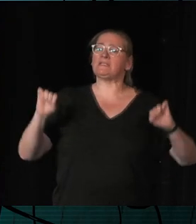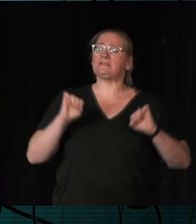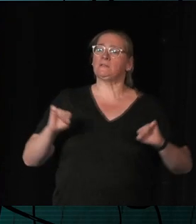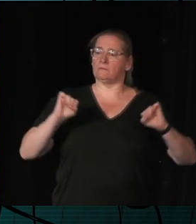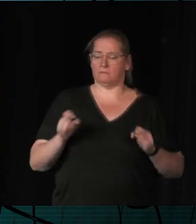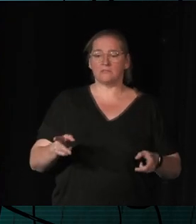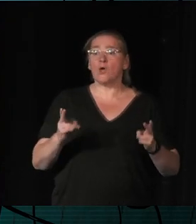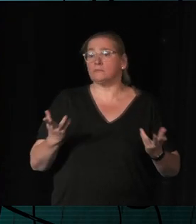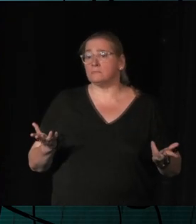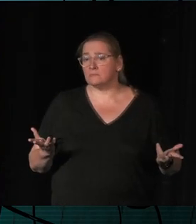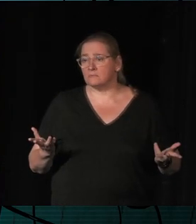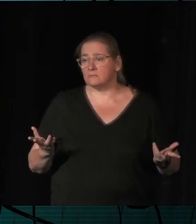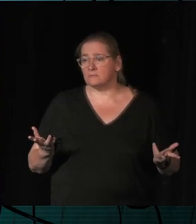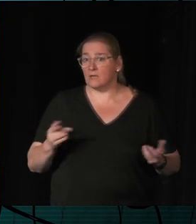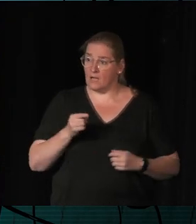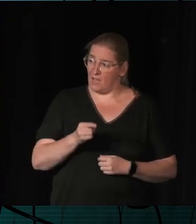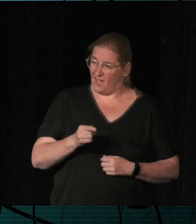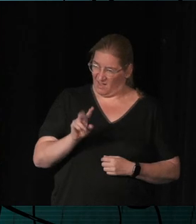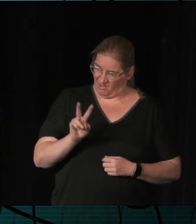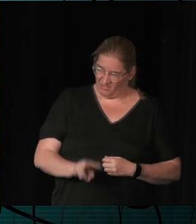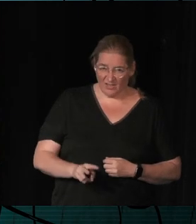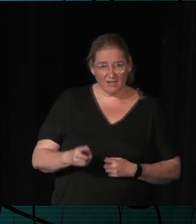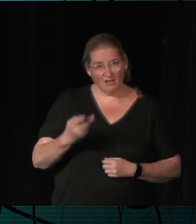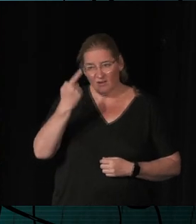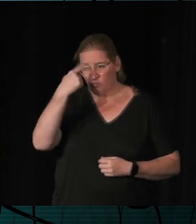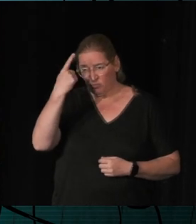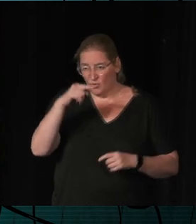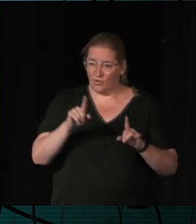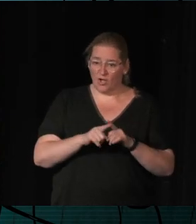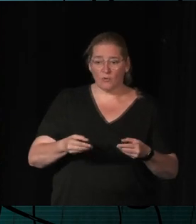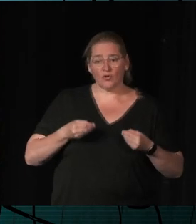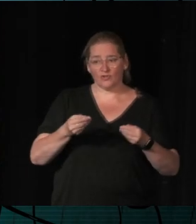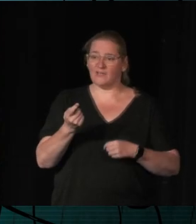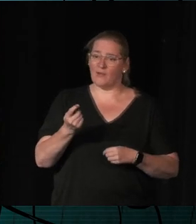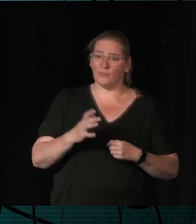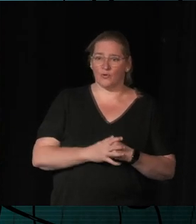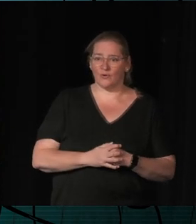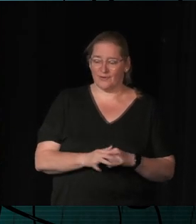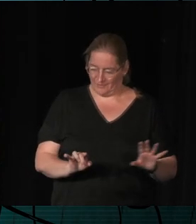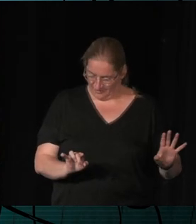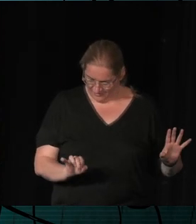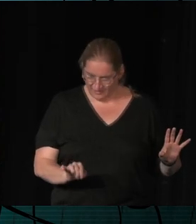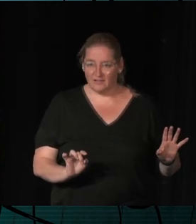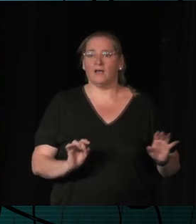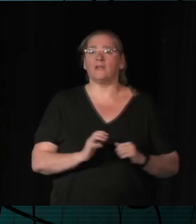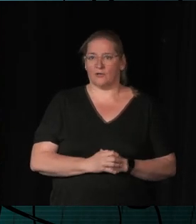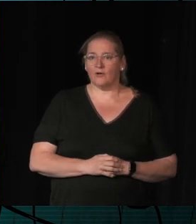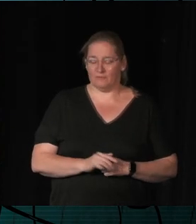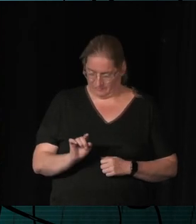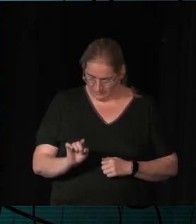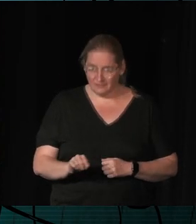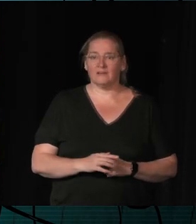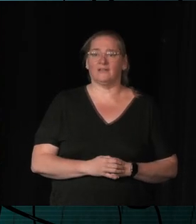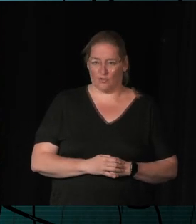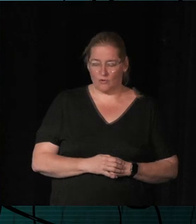là. Elle a vraiment pure fonction juste d'un moment de te faire un petit peu presser ton bouton entre deux, trois scènes de